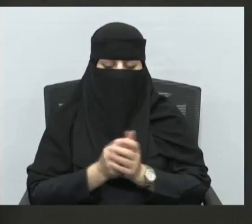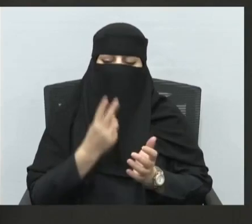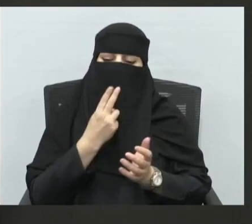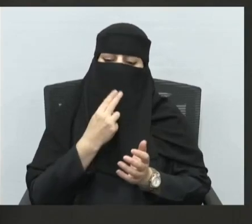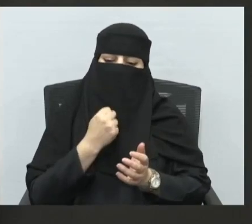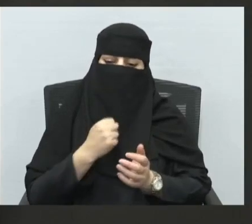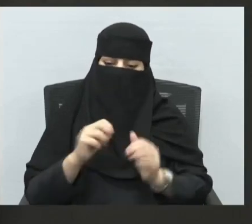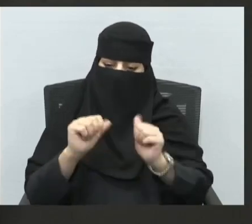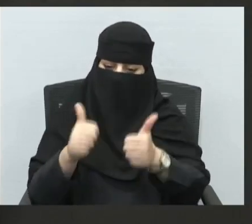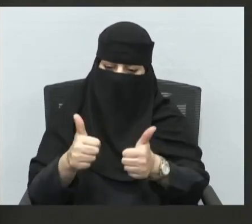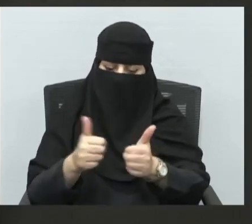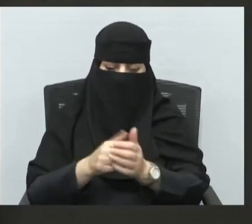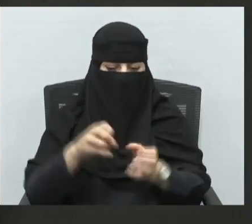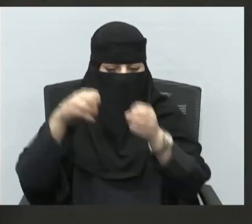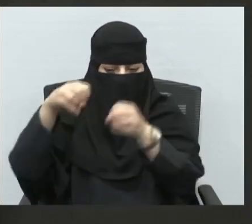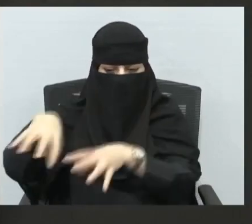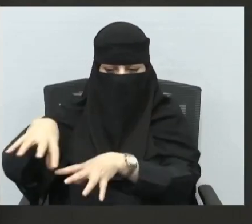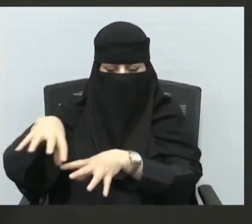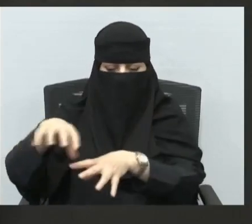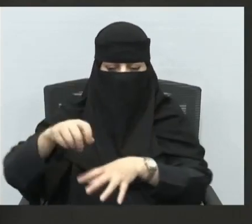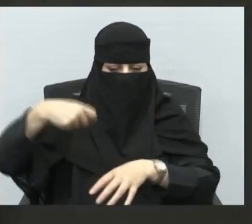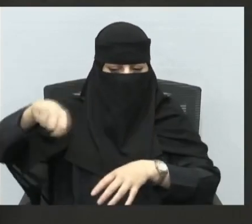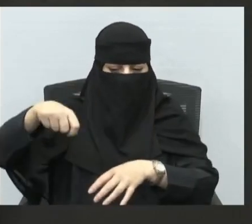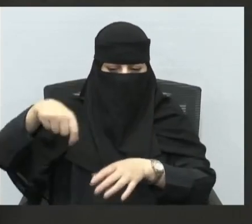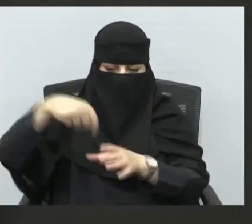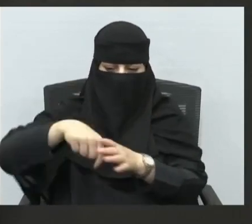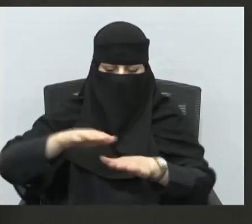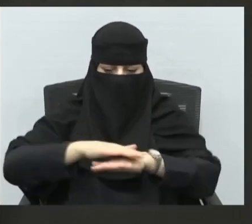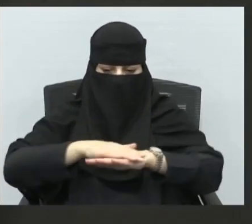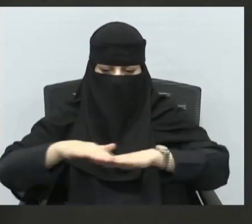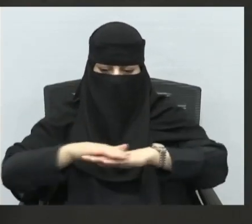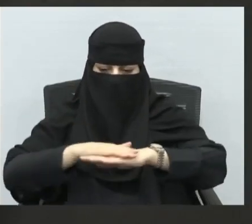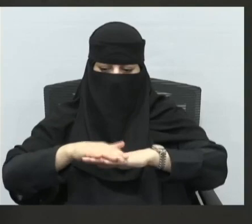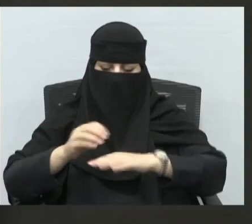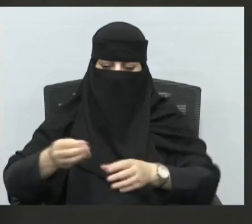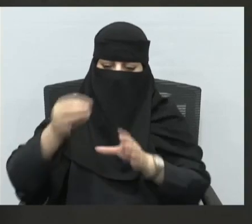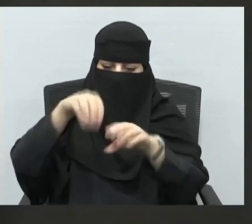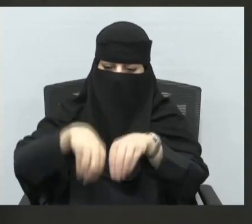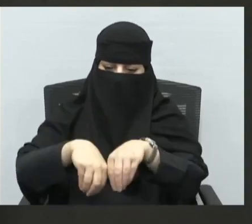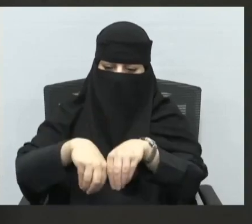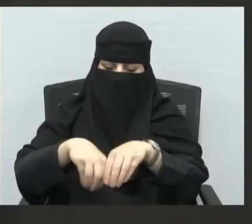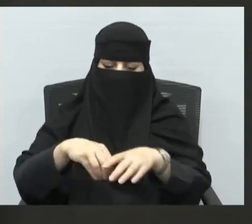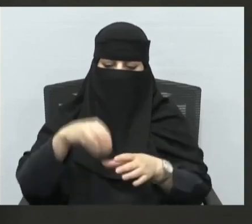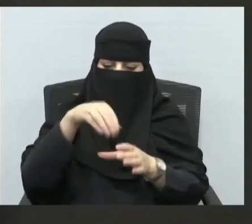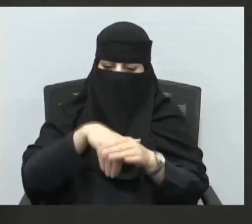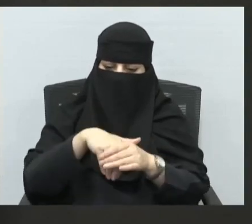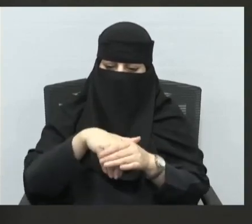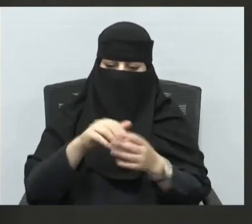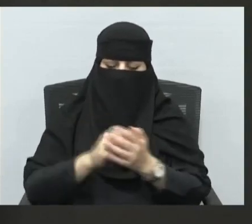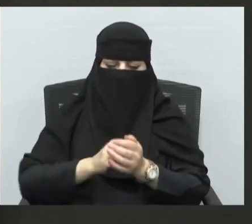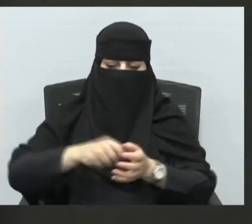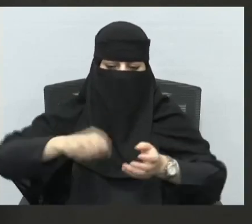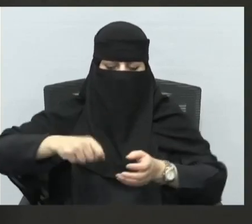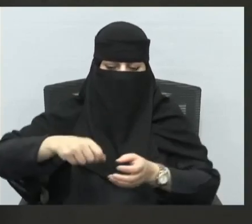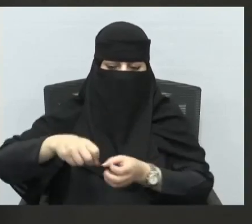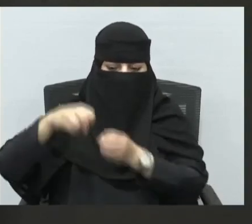ممتاز انها لا ترمي الاوراق في الارض وانما تضعها في سله النفايات ممتاز